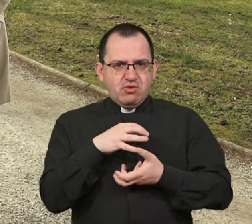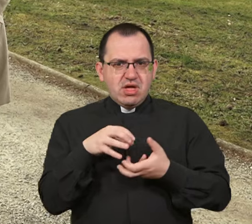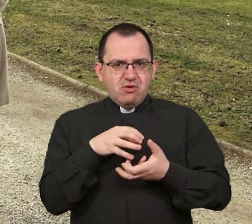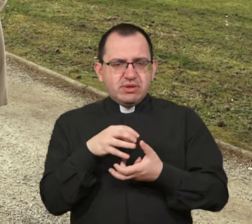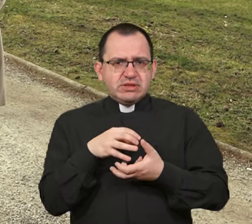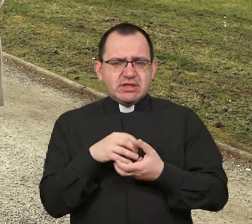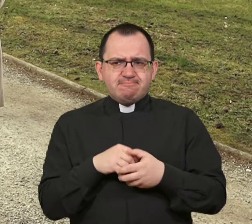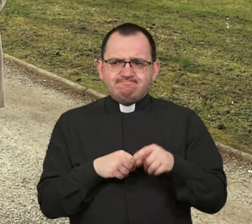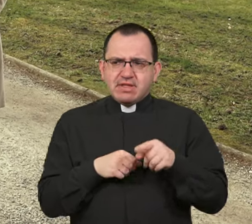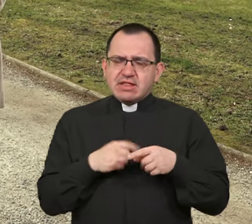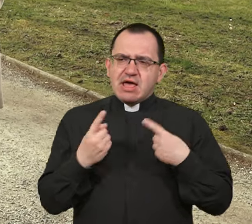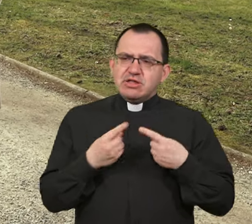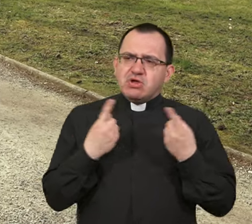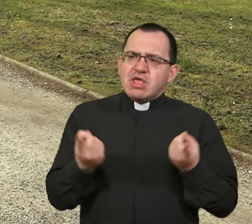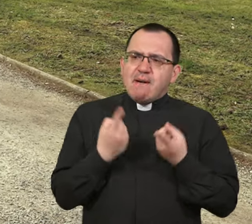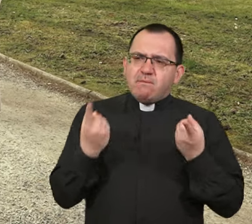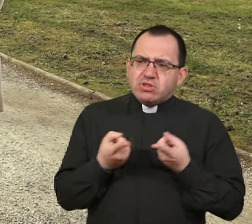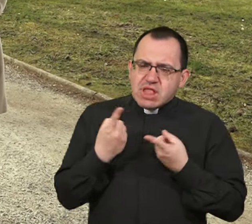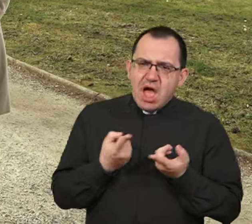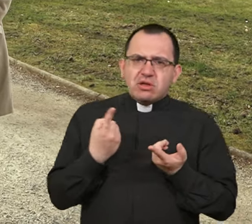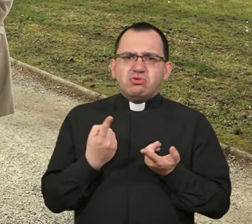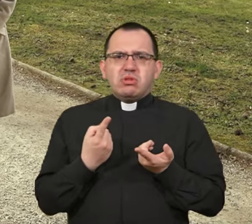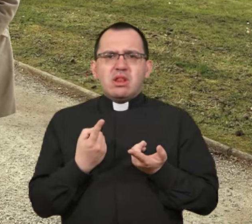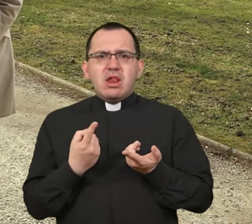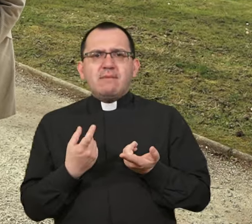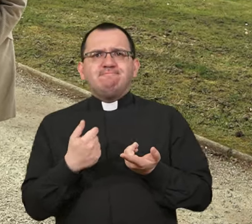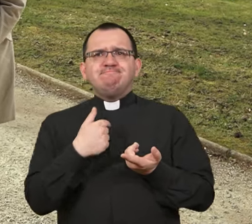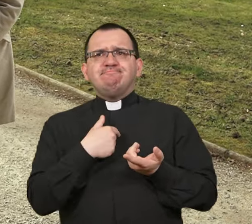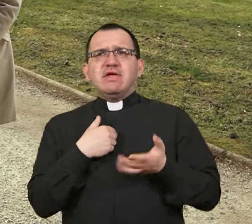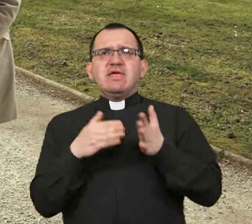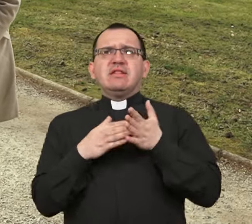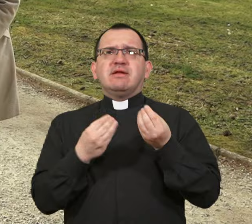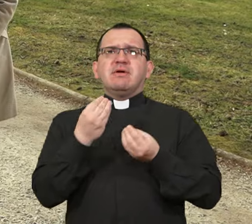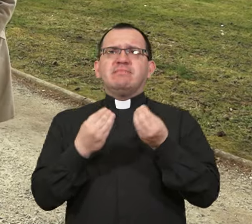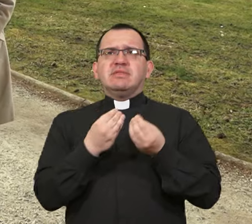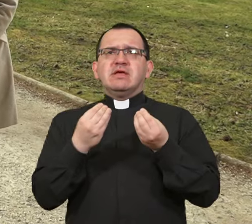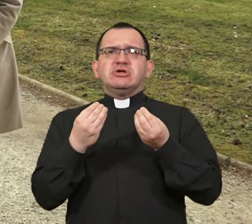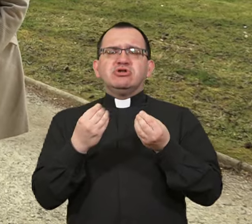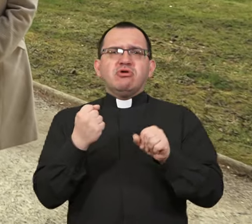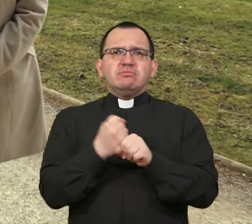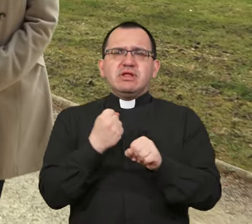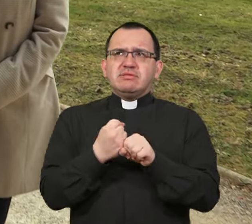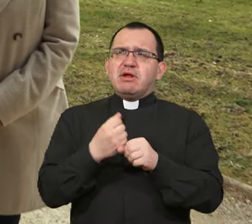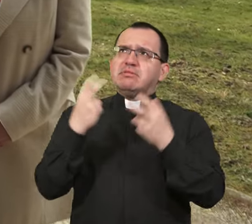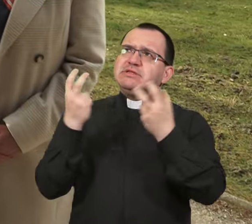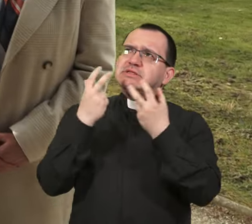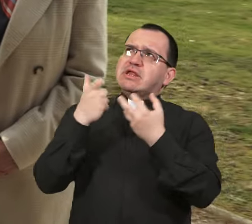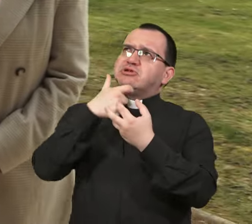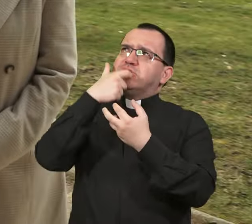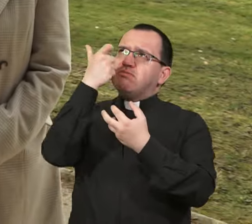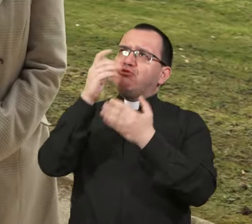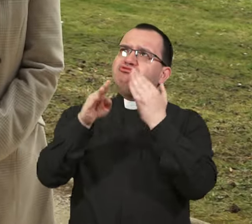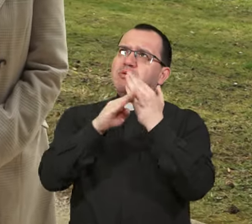me zapravo na neki način potaknula da vjerojatno trebam još nešto napraviti, možda potražiti više Božje pomoći, Božje